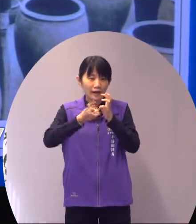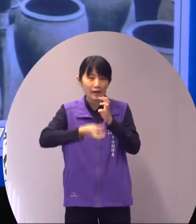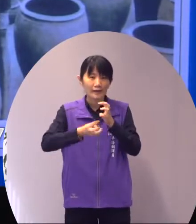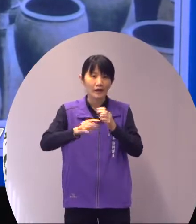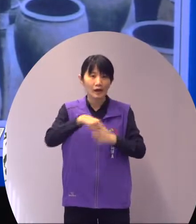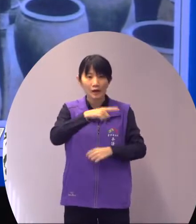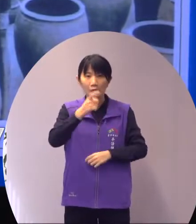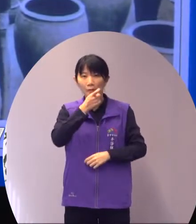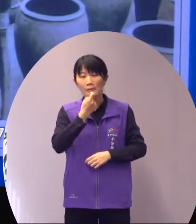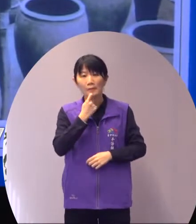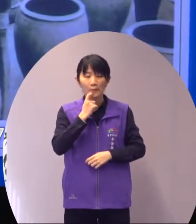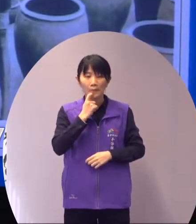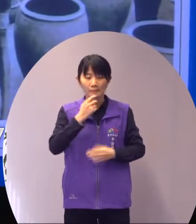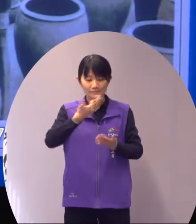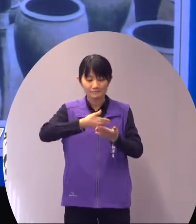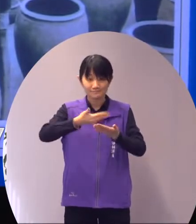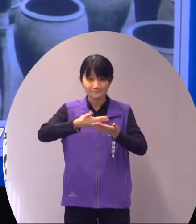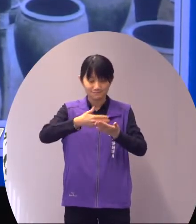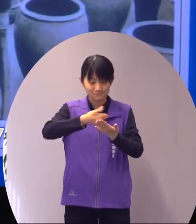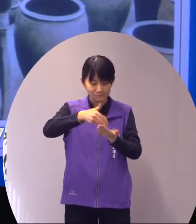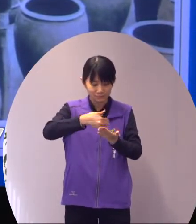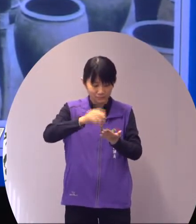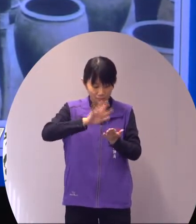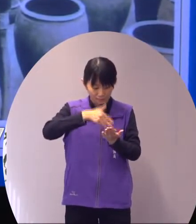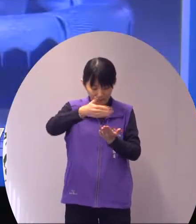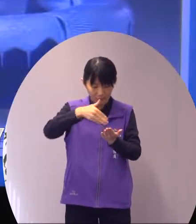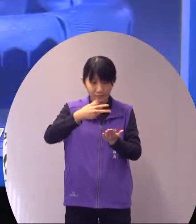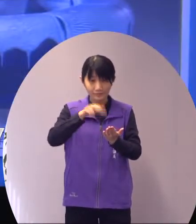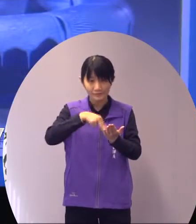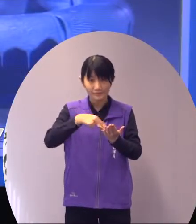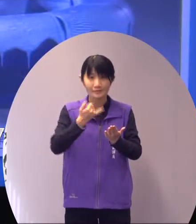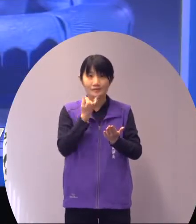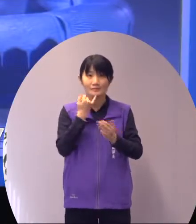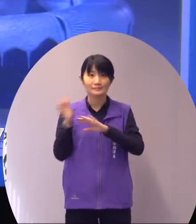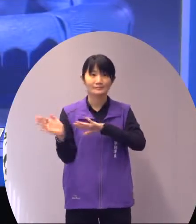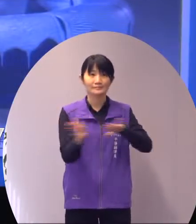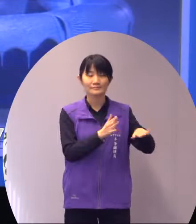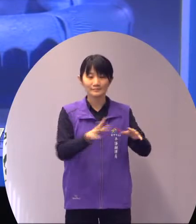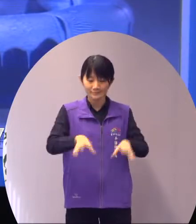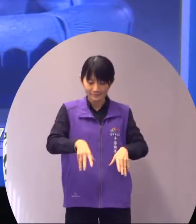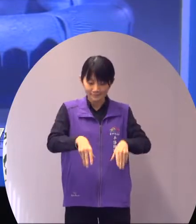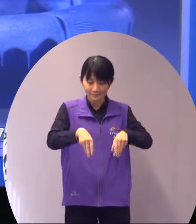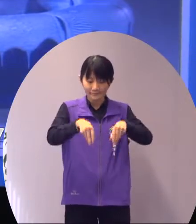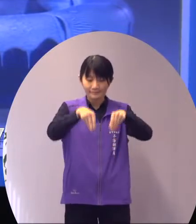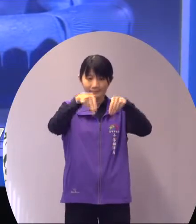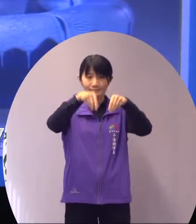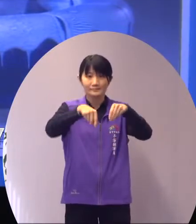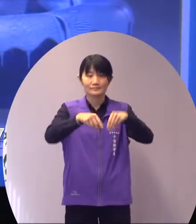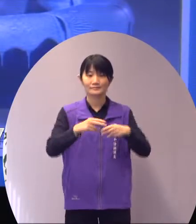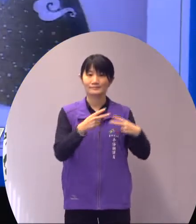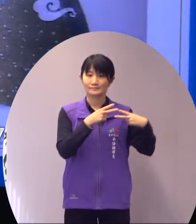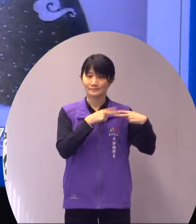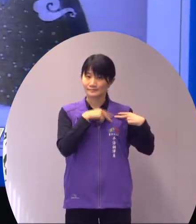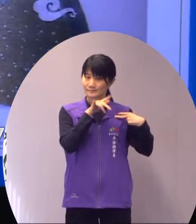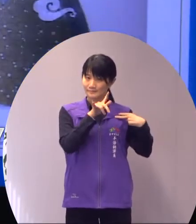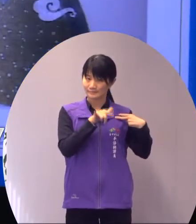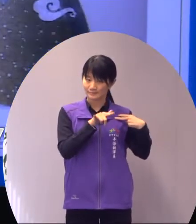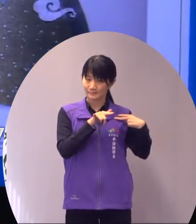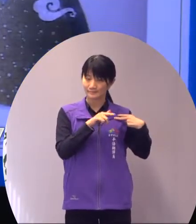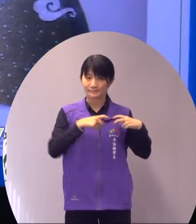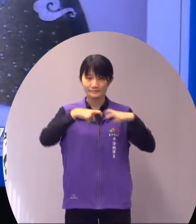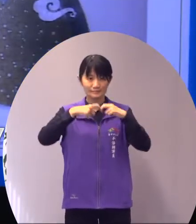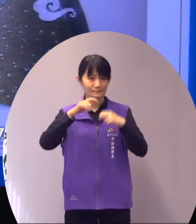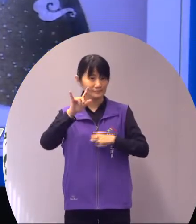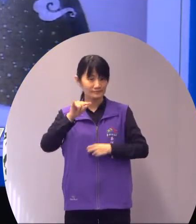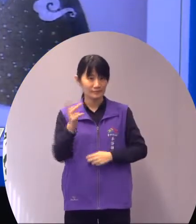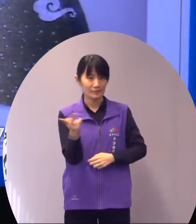各位长官参阅书面资料。第一个是陶艺，那目前陶艺的保存者有蔡龙佑艺师跟李信